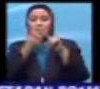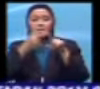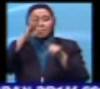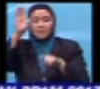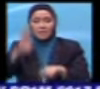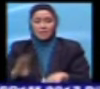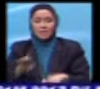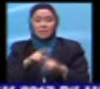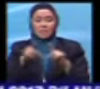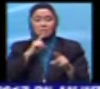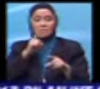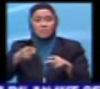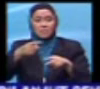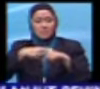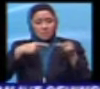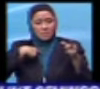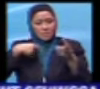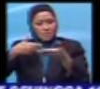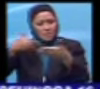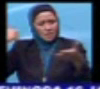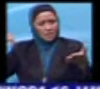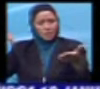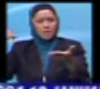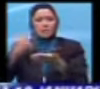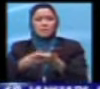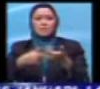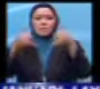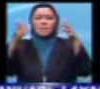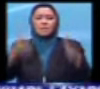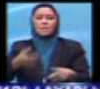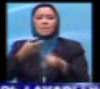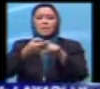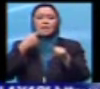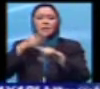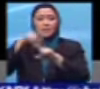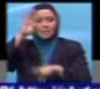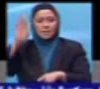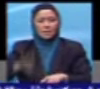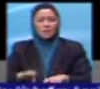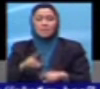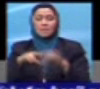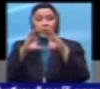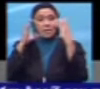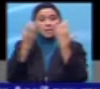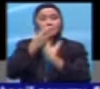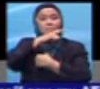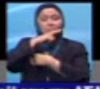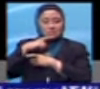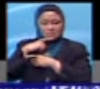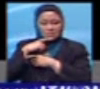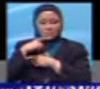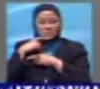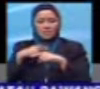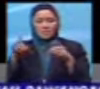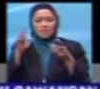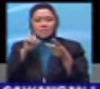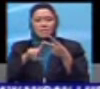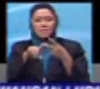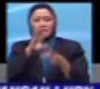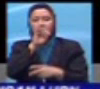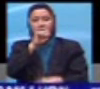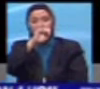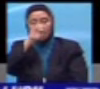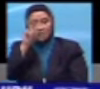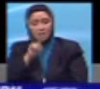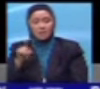ini menjadi milik pemain kelab Genusia dari Brazil, Vendel Lira. Muhammad Faiz, 29 tahun,